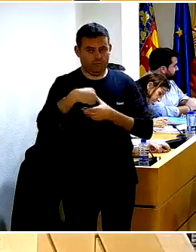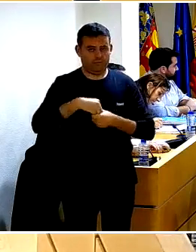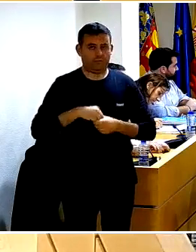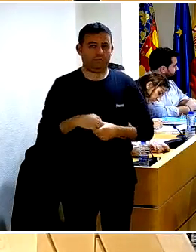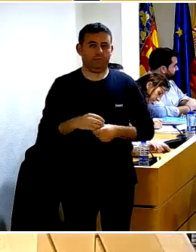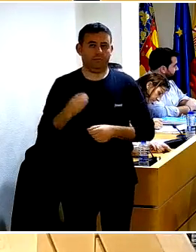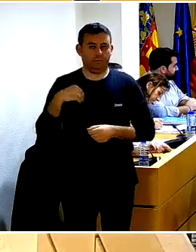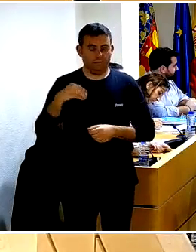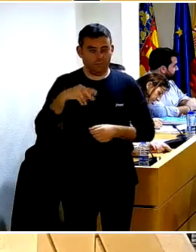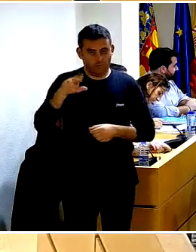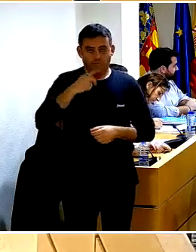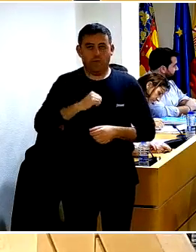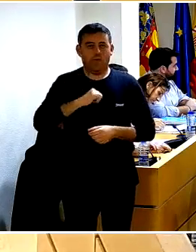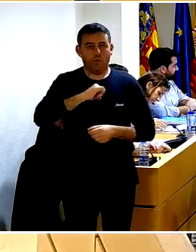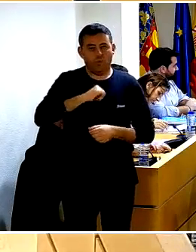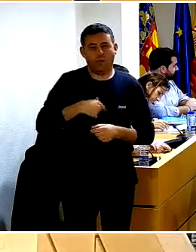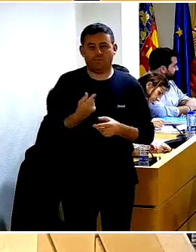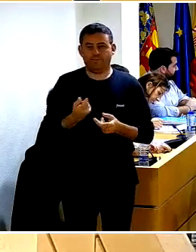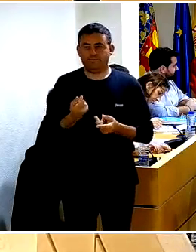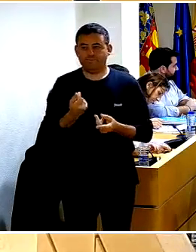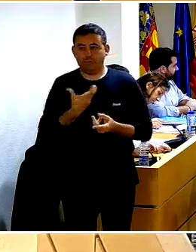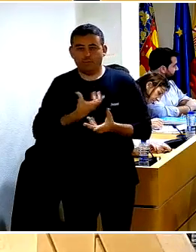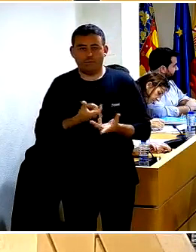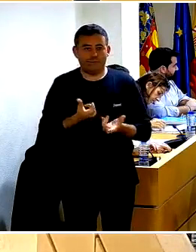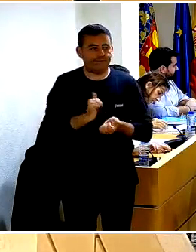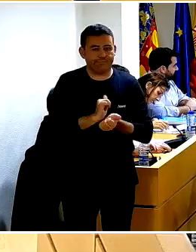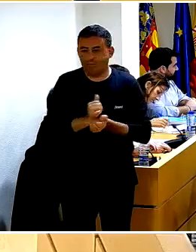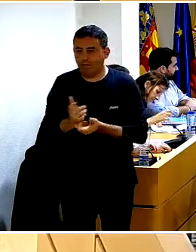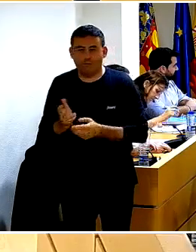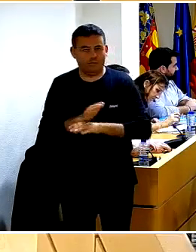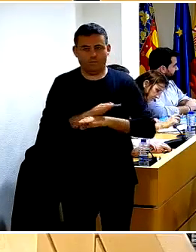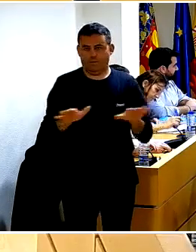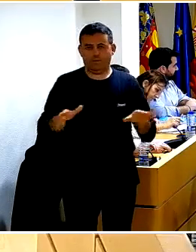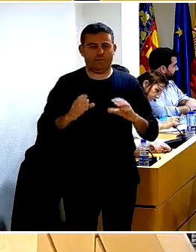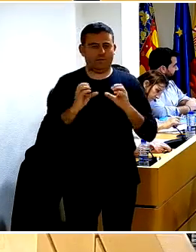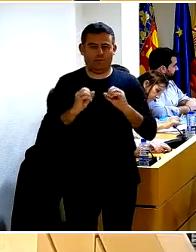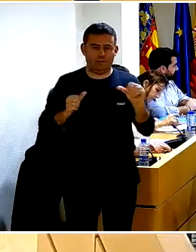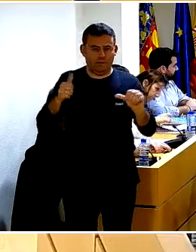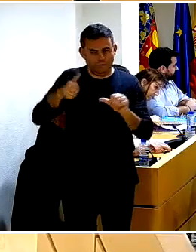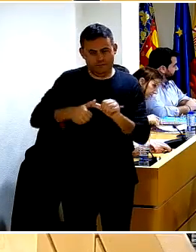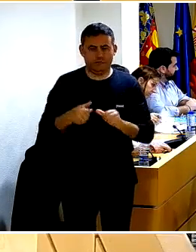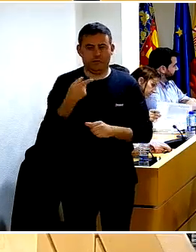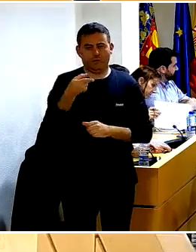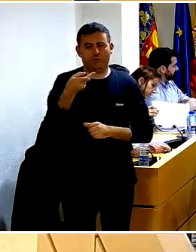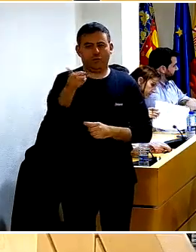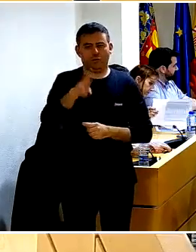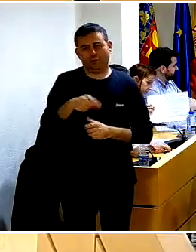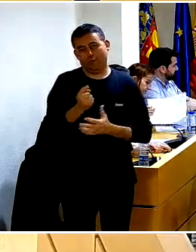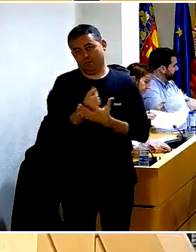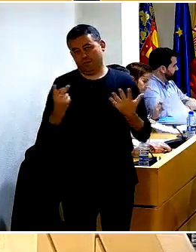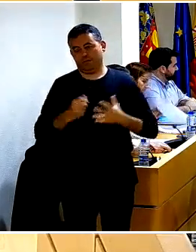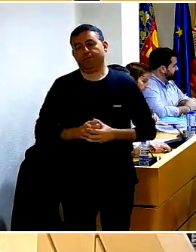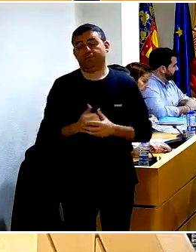a zero des de l'any 2016, amb un període mitjà de pagament a proveïdors en xifres rècords de